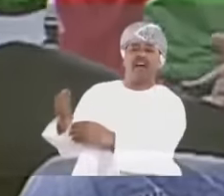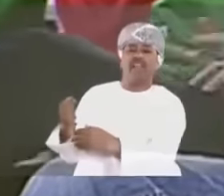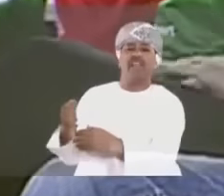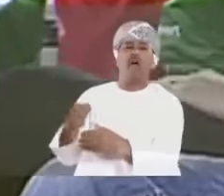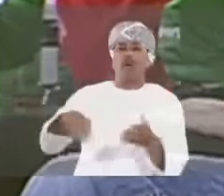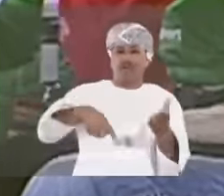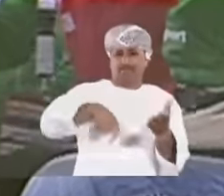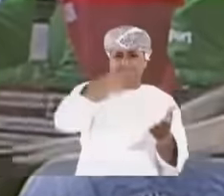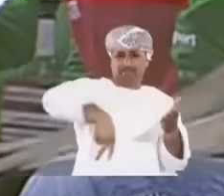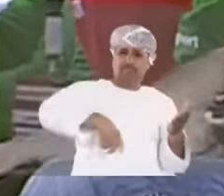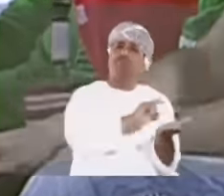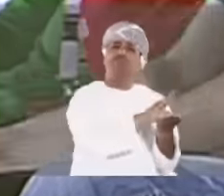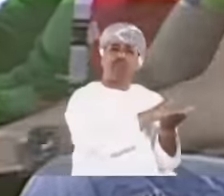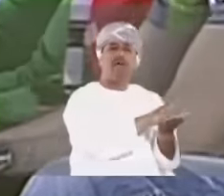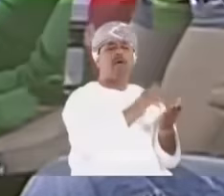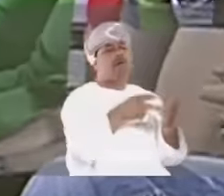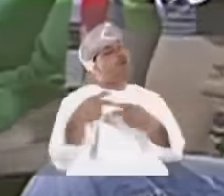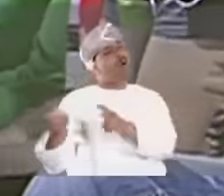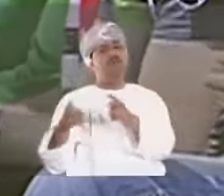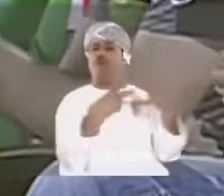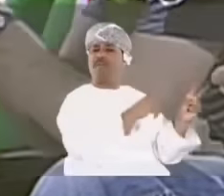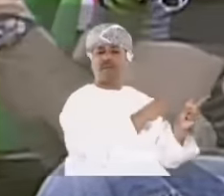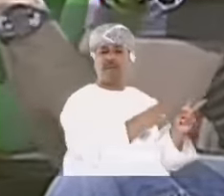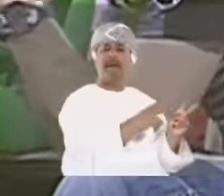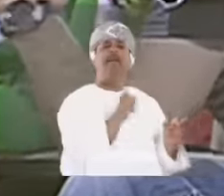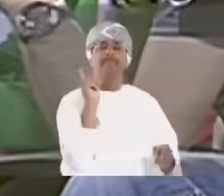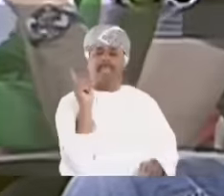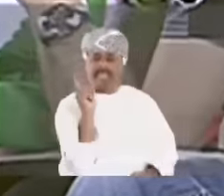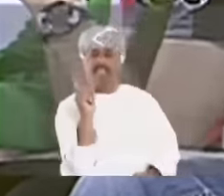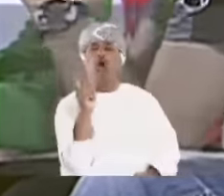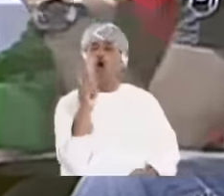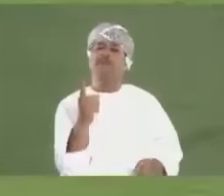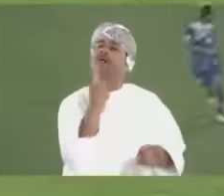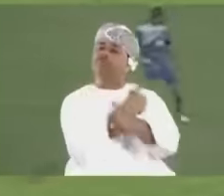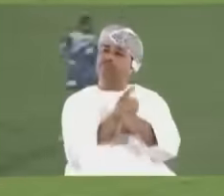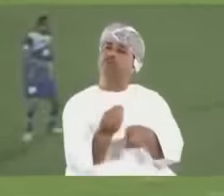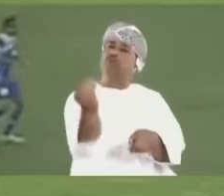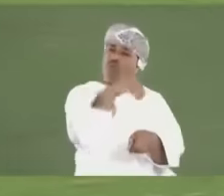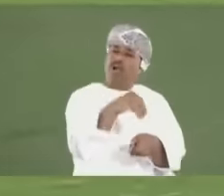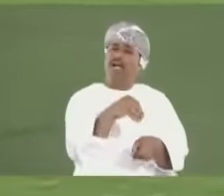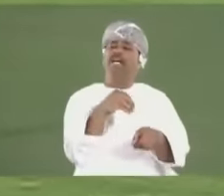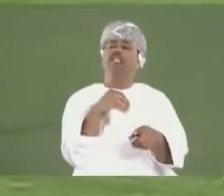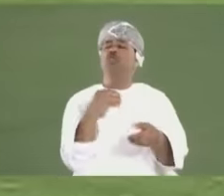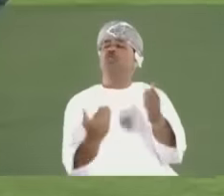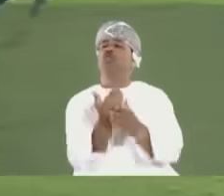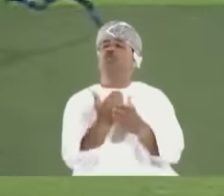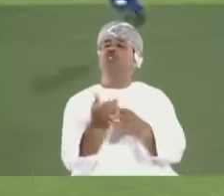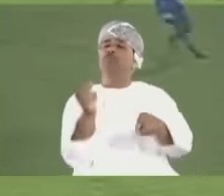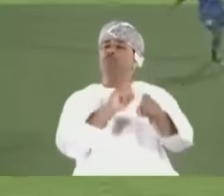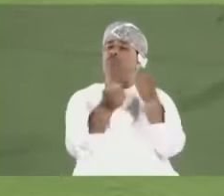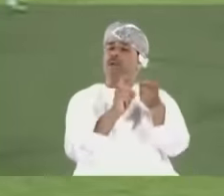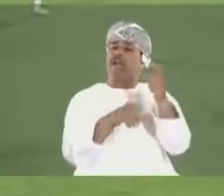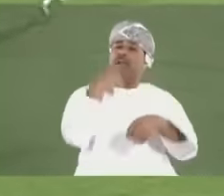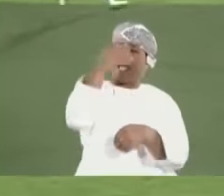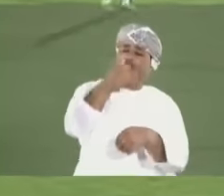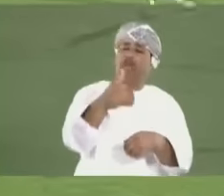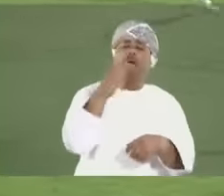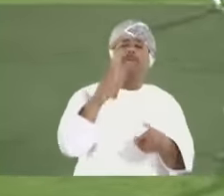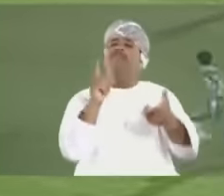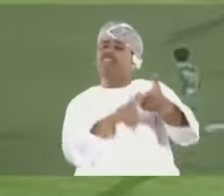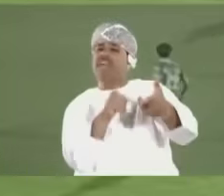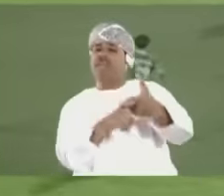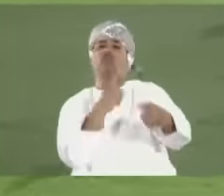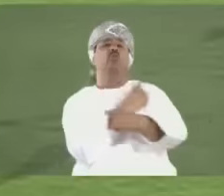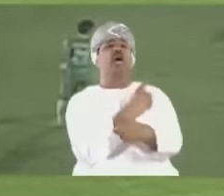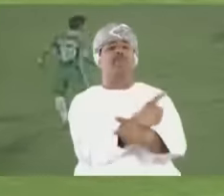مع المدرب الصربي بالتراضي بين الطرفين، هذا وسيقود الفريق في مباراة النصر في الجولة القادمة مساعد المدرب